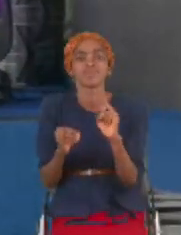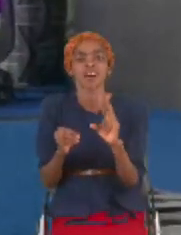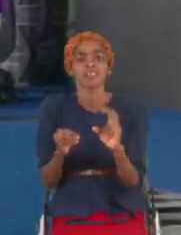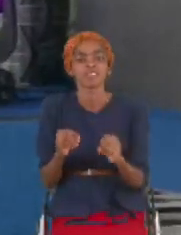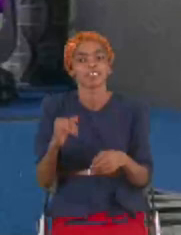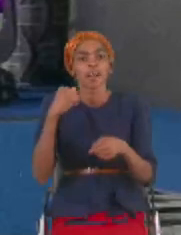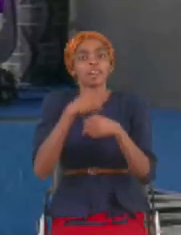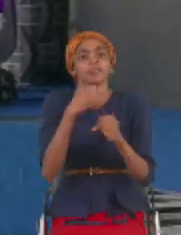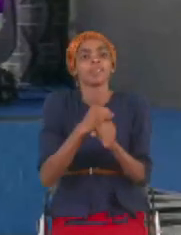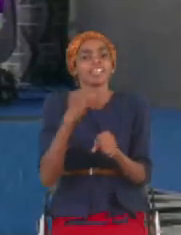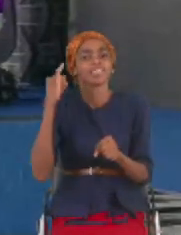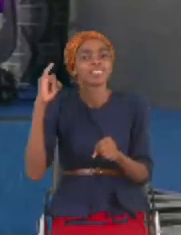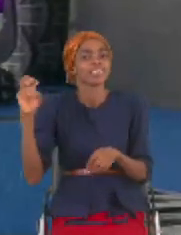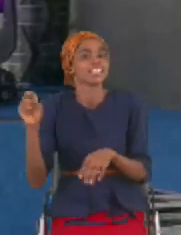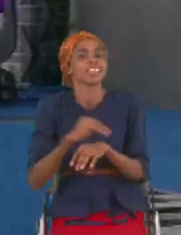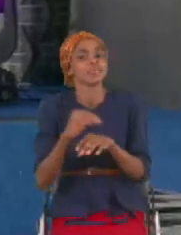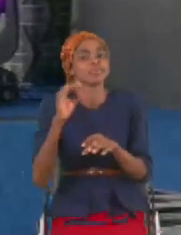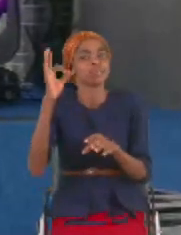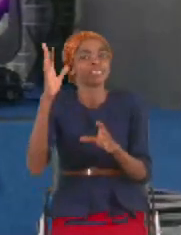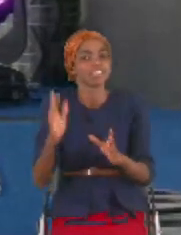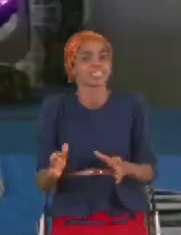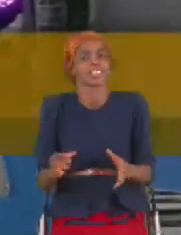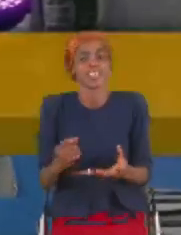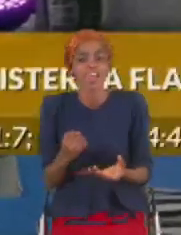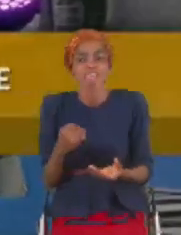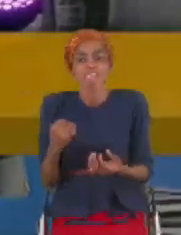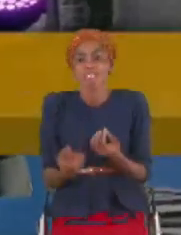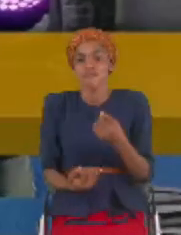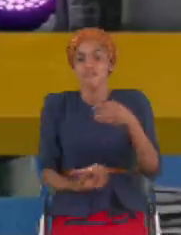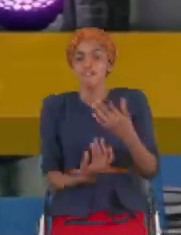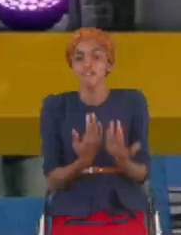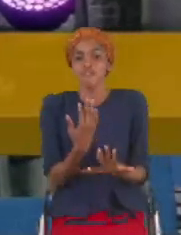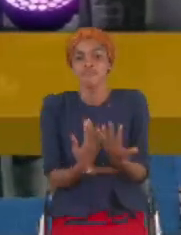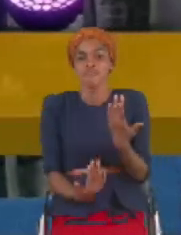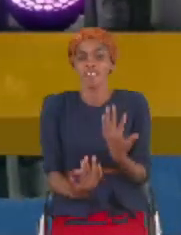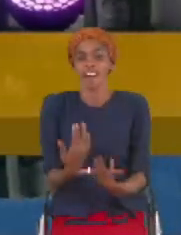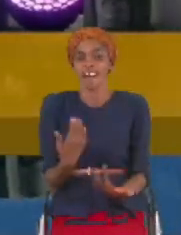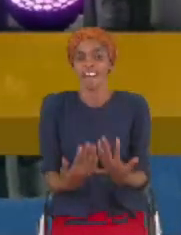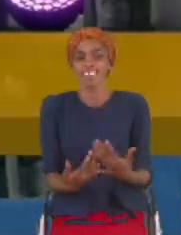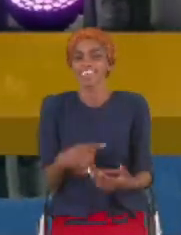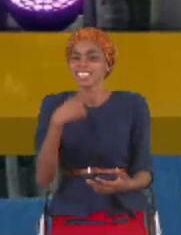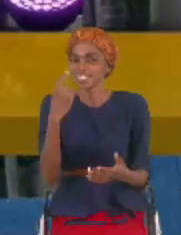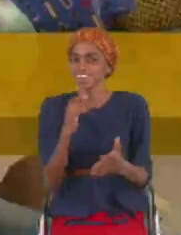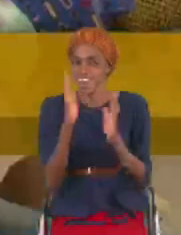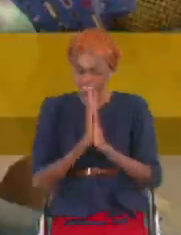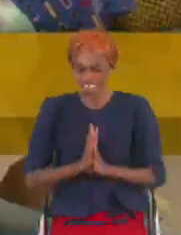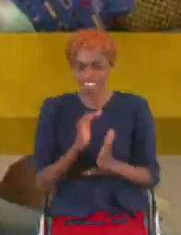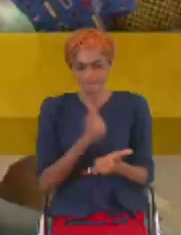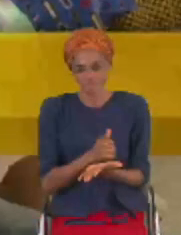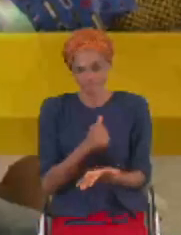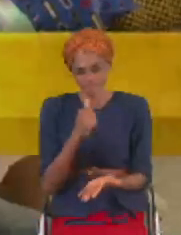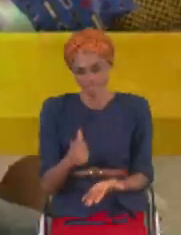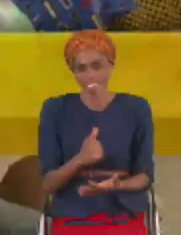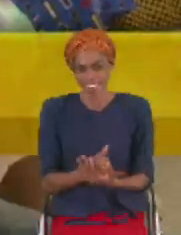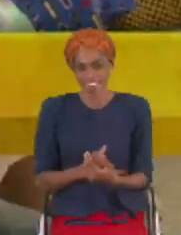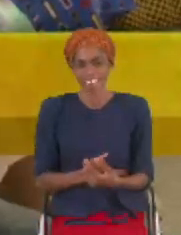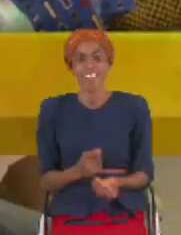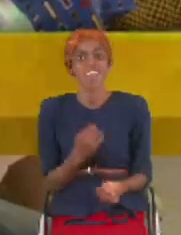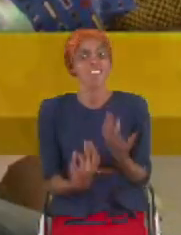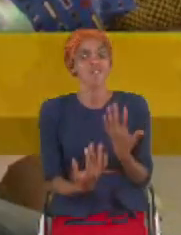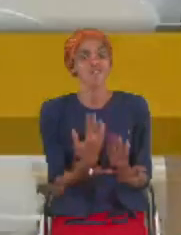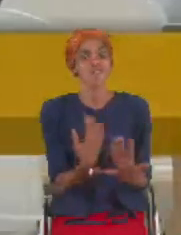fait de ses ministres une flamme de feu tu n'as pas d'y aménager la une